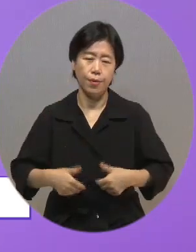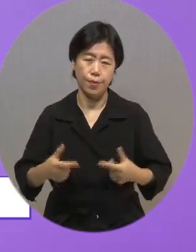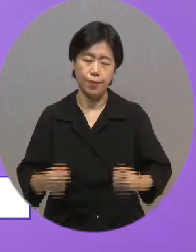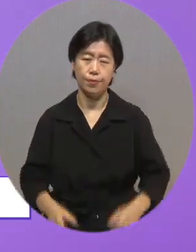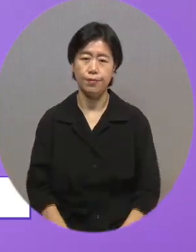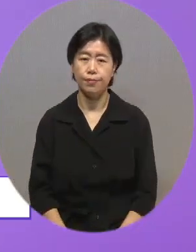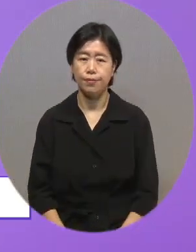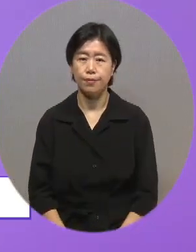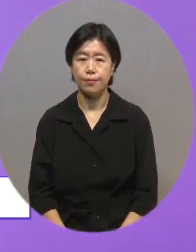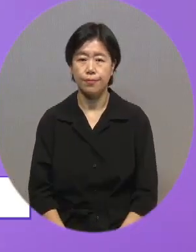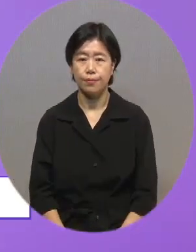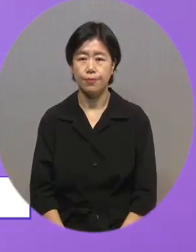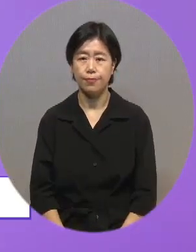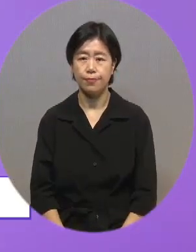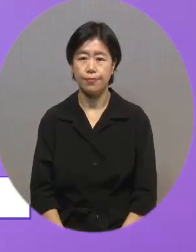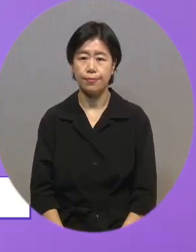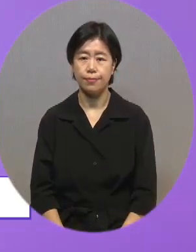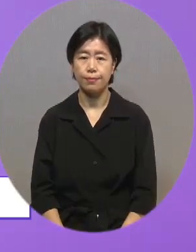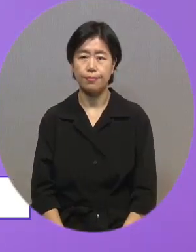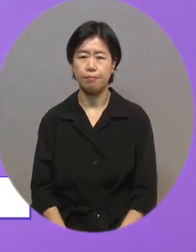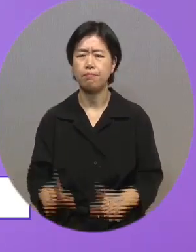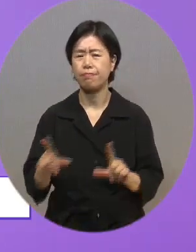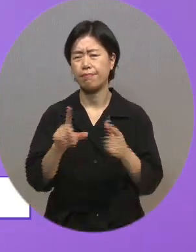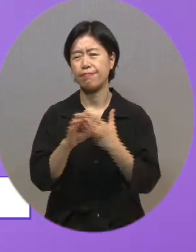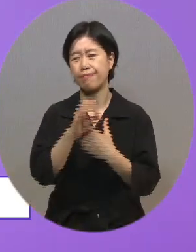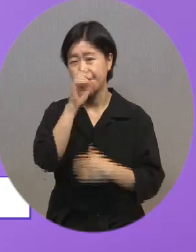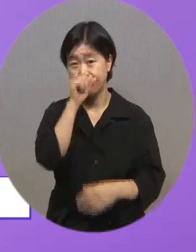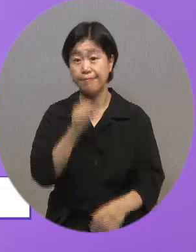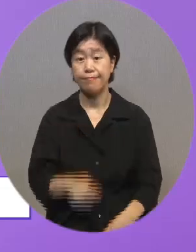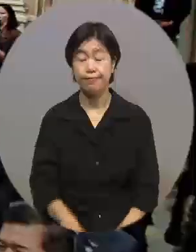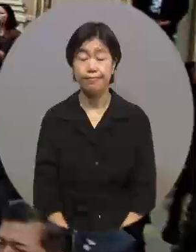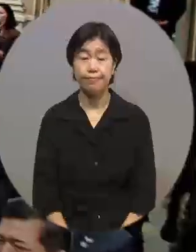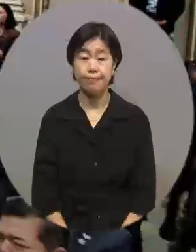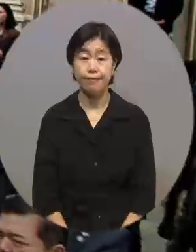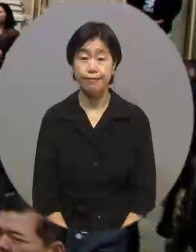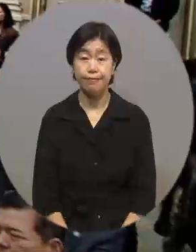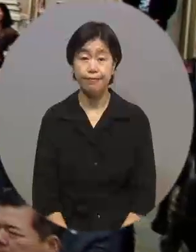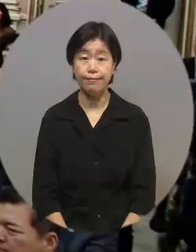하고 이렇게 좀 생활을 해 나갔으면 좋겠다.